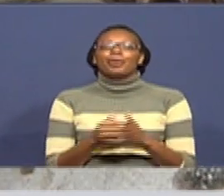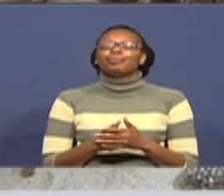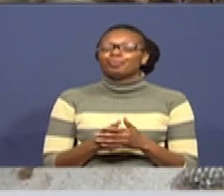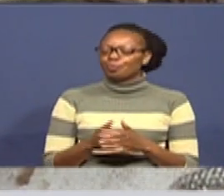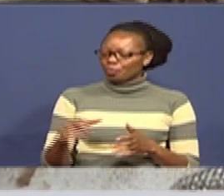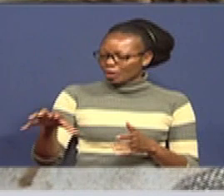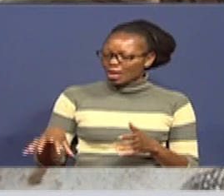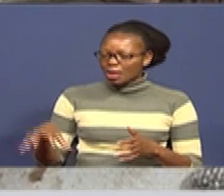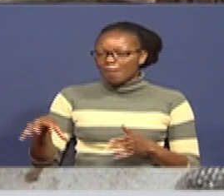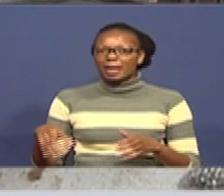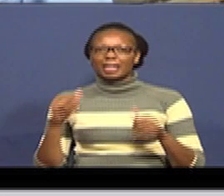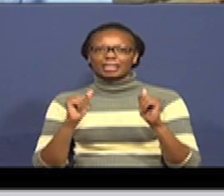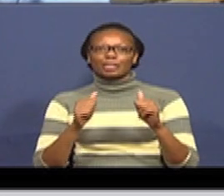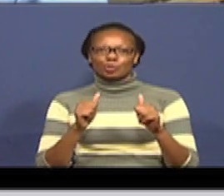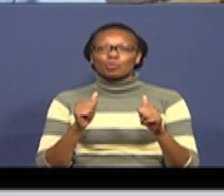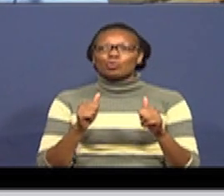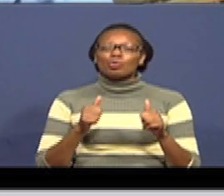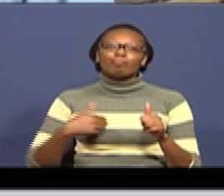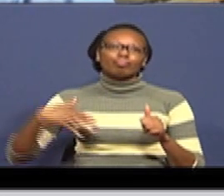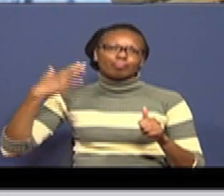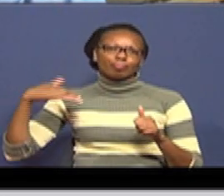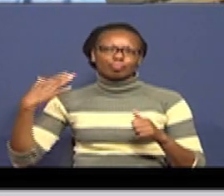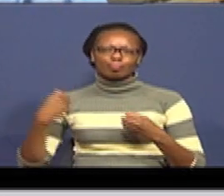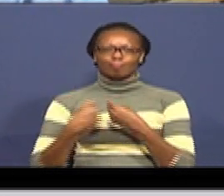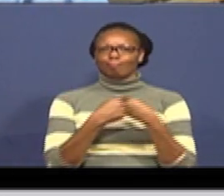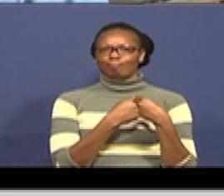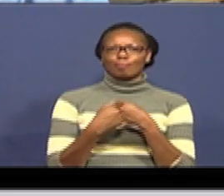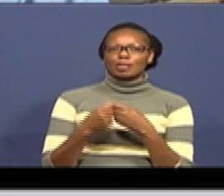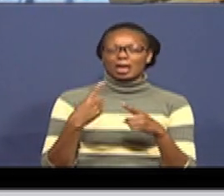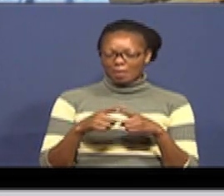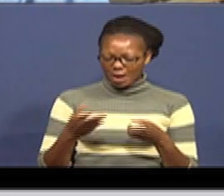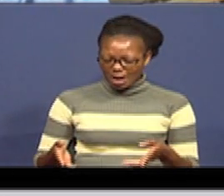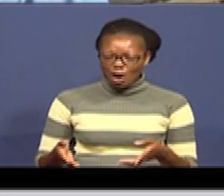dhamana. Soko la strawberries ni nzuri.